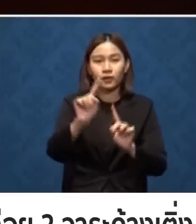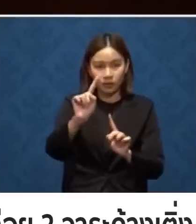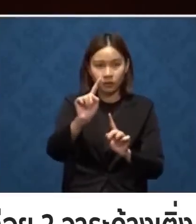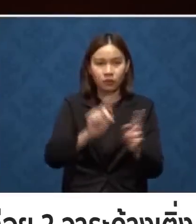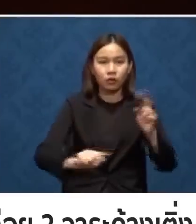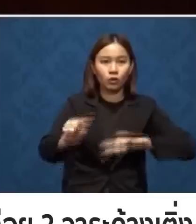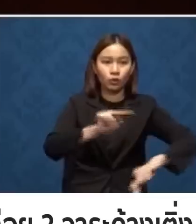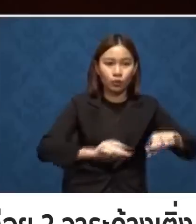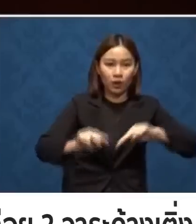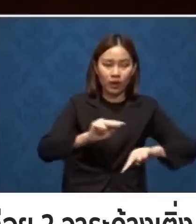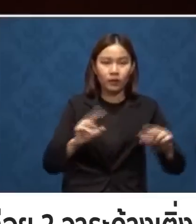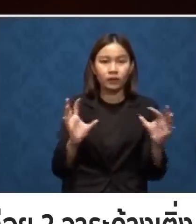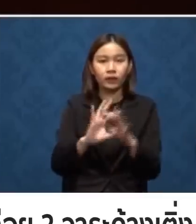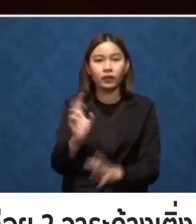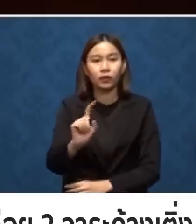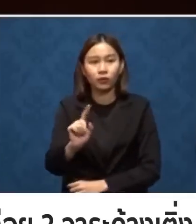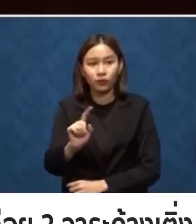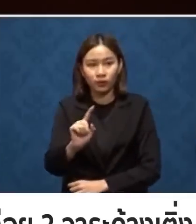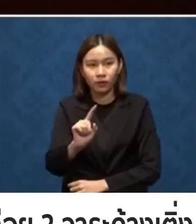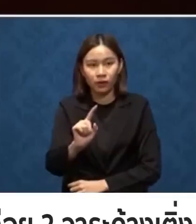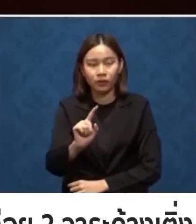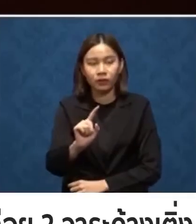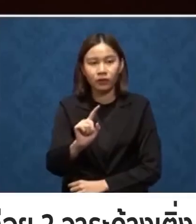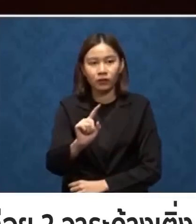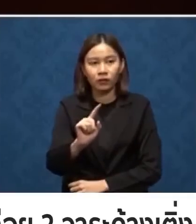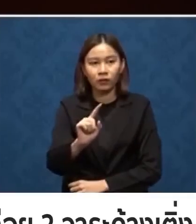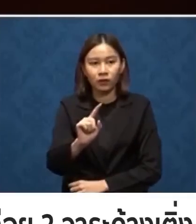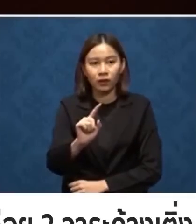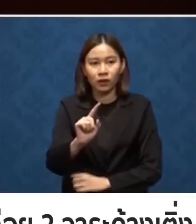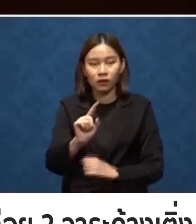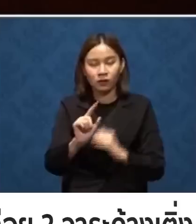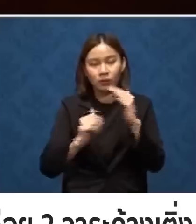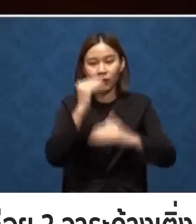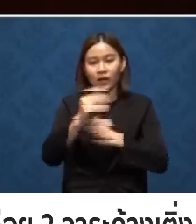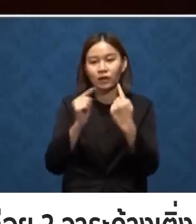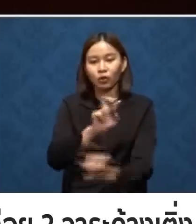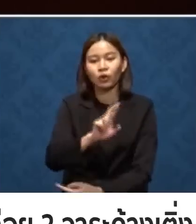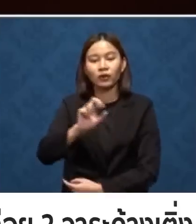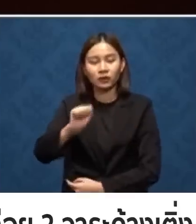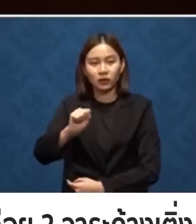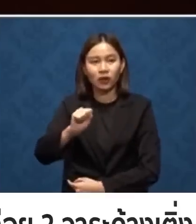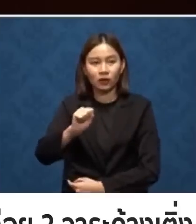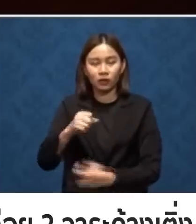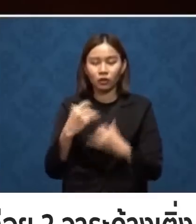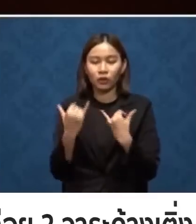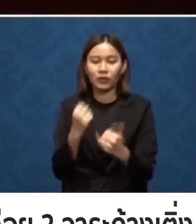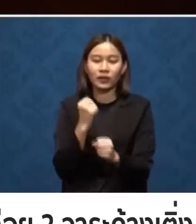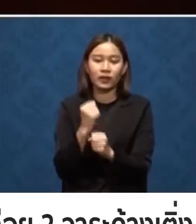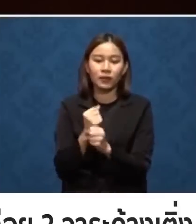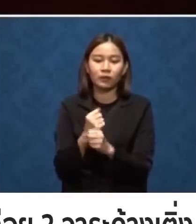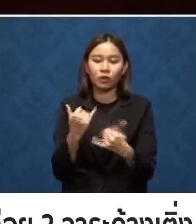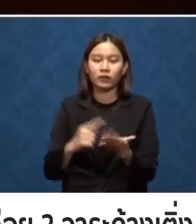ทักท้วงบอกว่าอาจารย์วันนี้วาระการประชุมที่อาจารย์มโนนัดเนี่ยก็คือวาระที่1เรื่องโหวตนาย